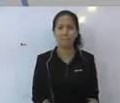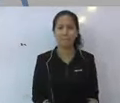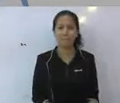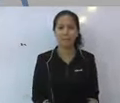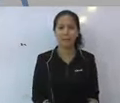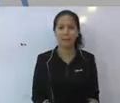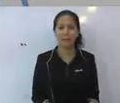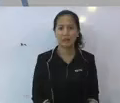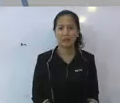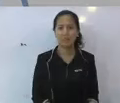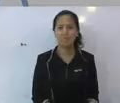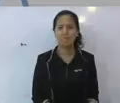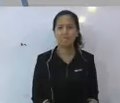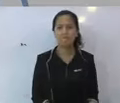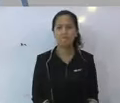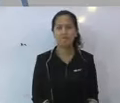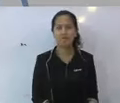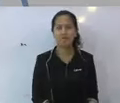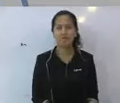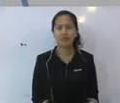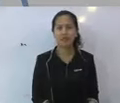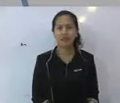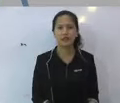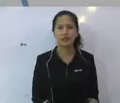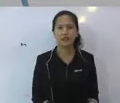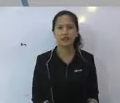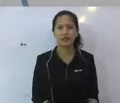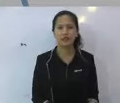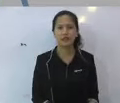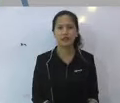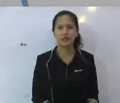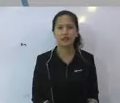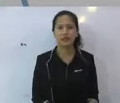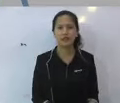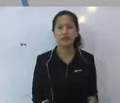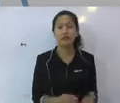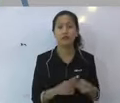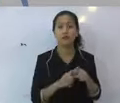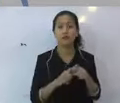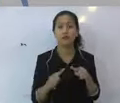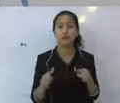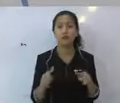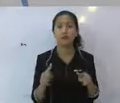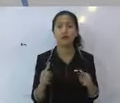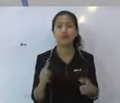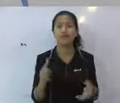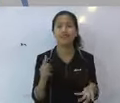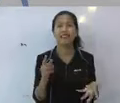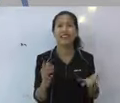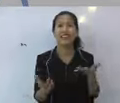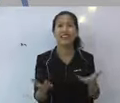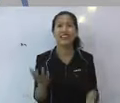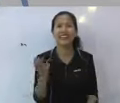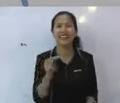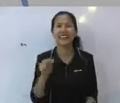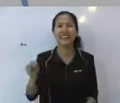pero, yun nga, baka kailangan pa rin natin ulit ng pandemic para